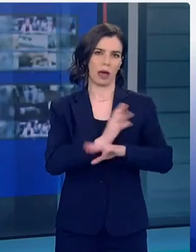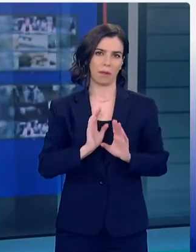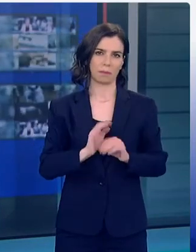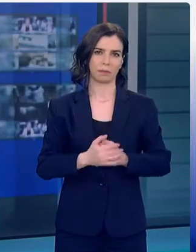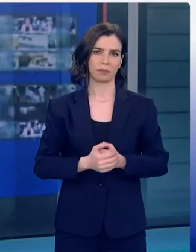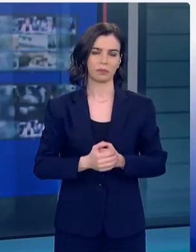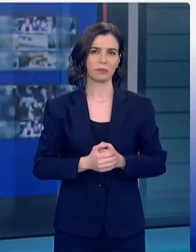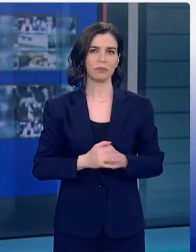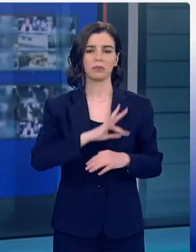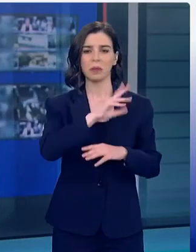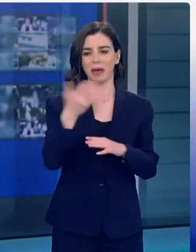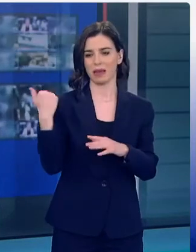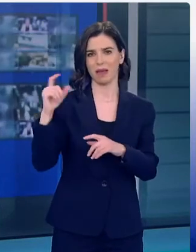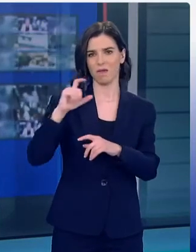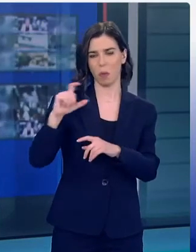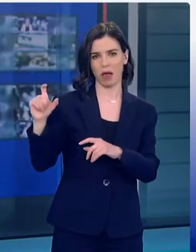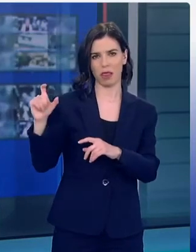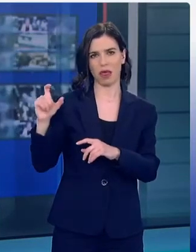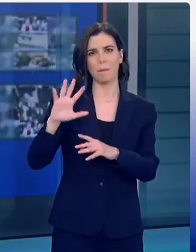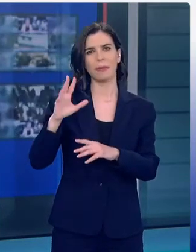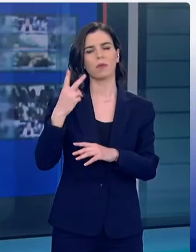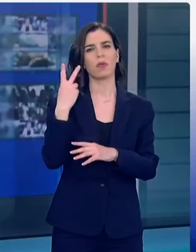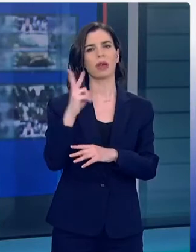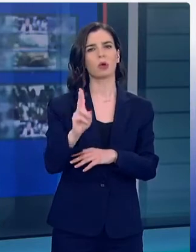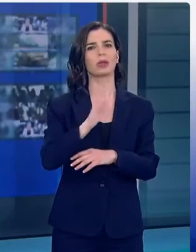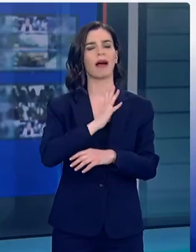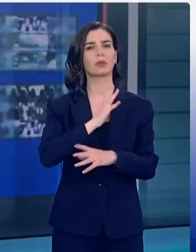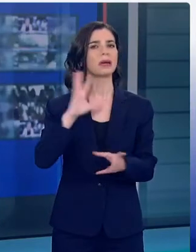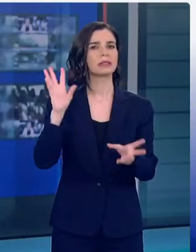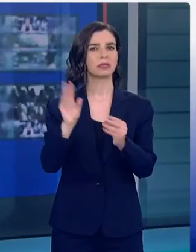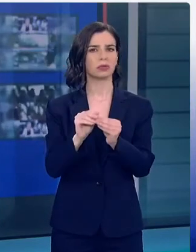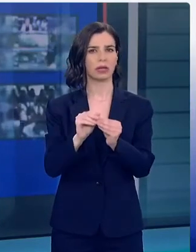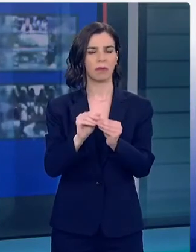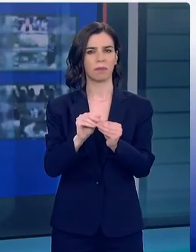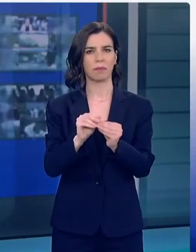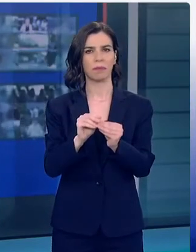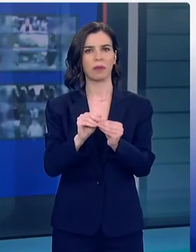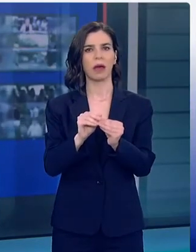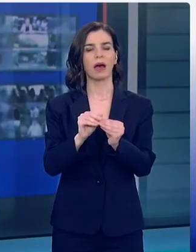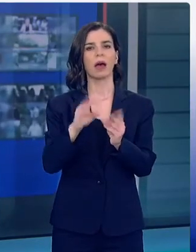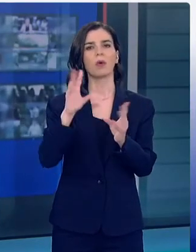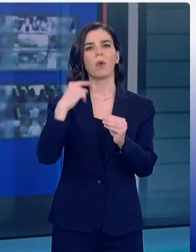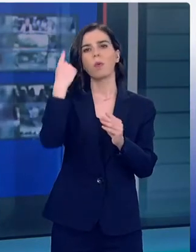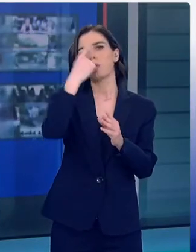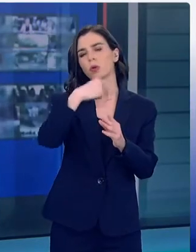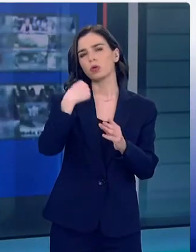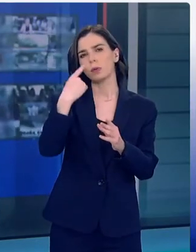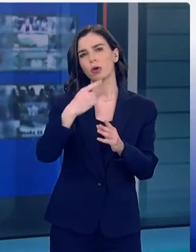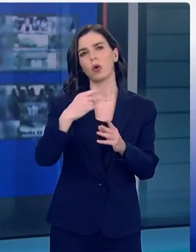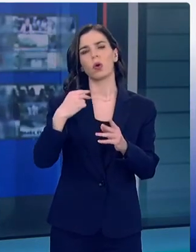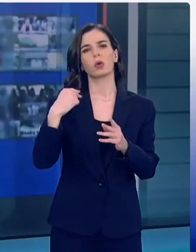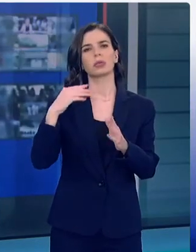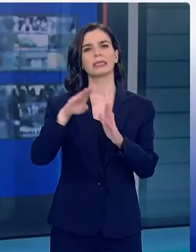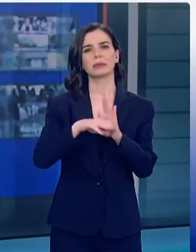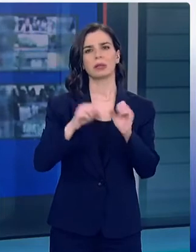ότι μέχρι την προηγούμενη εβδομάδα περίπου 200 άτομα συνολικά από το προσωπικό του Εθνικού Συστήματος